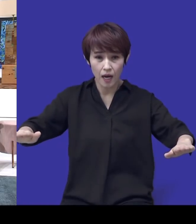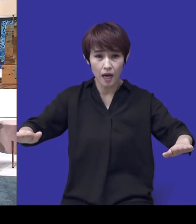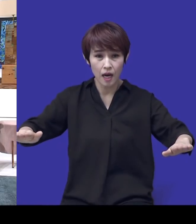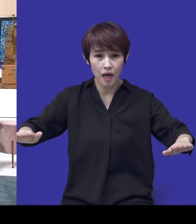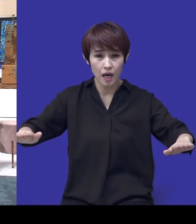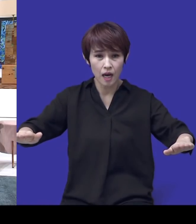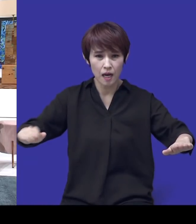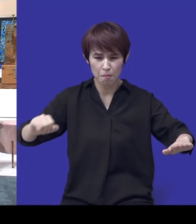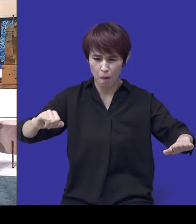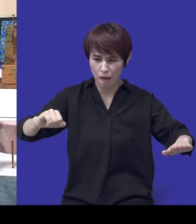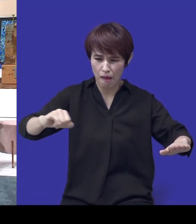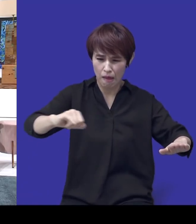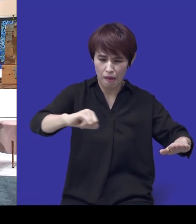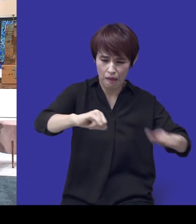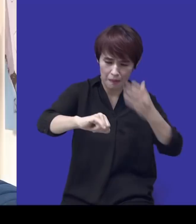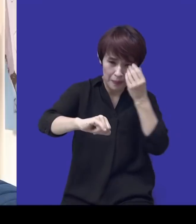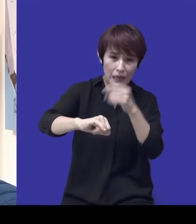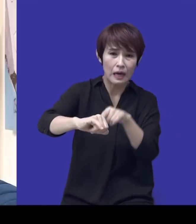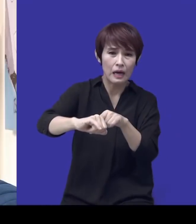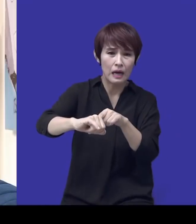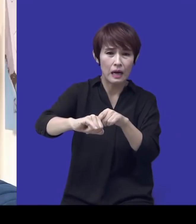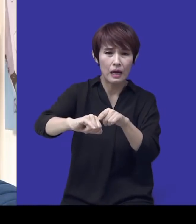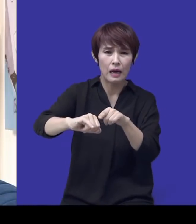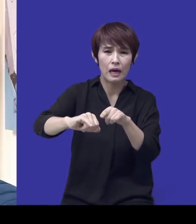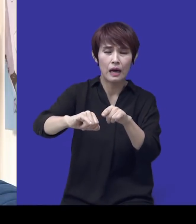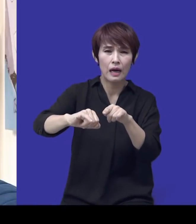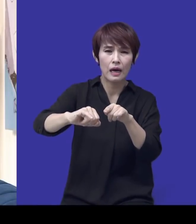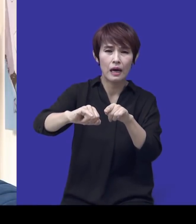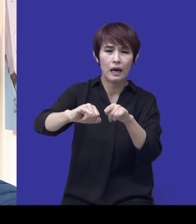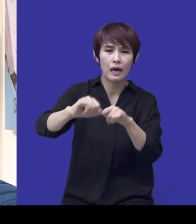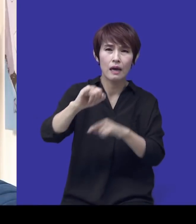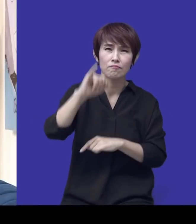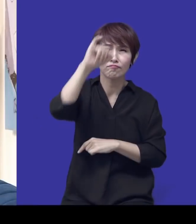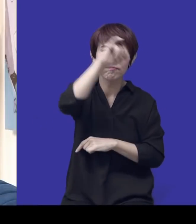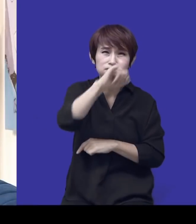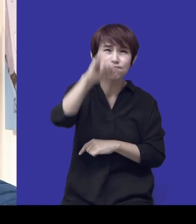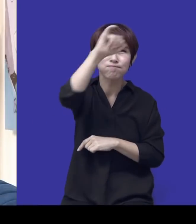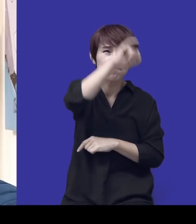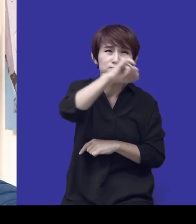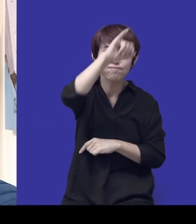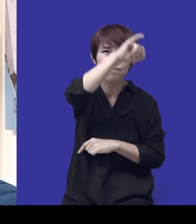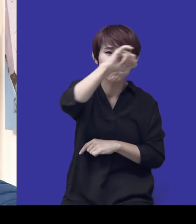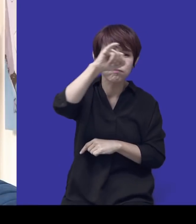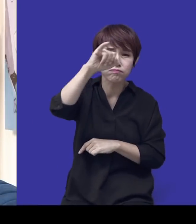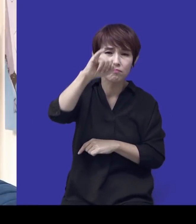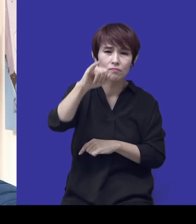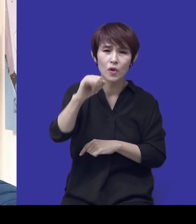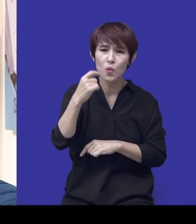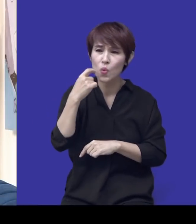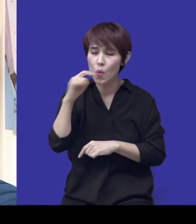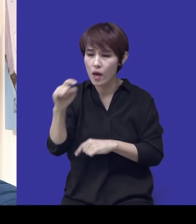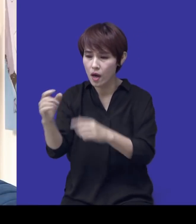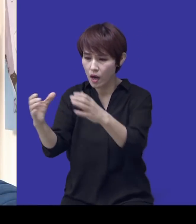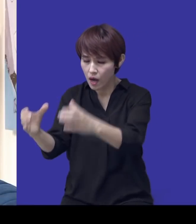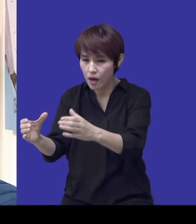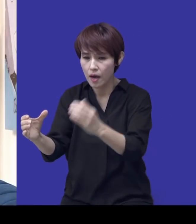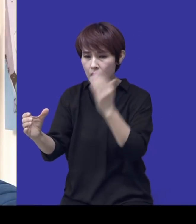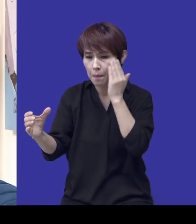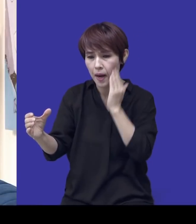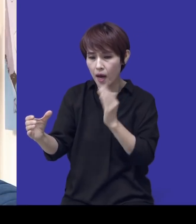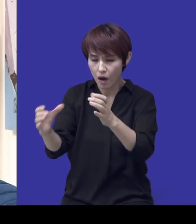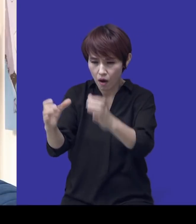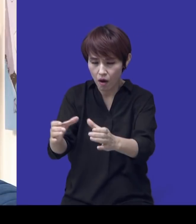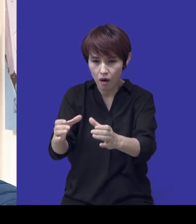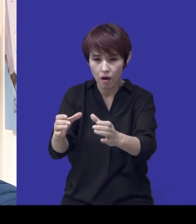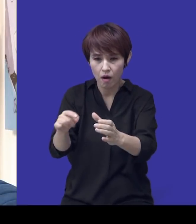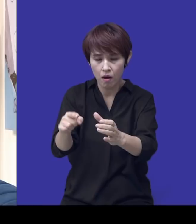거기 막 벌레가 이제 계속 지나다니고 사방에 거미줄이 있고 그리고 거기 노란 색깔 통이랑 파란 색깔 통이 있었는데 칫솔 같은